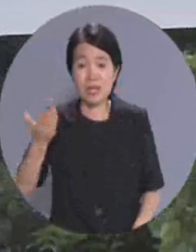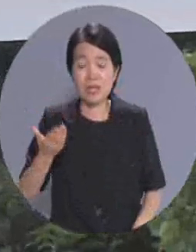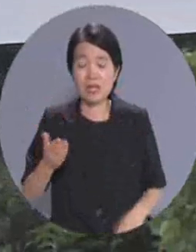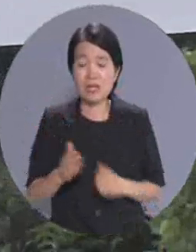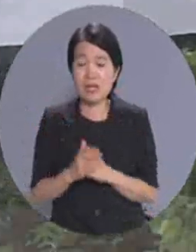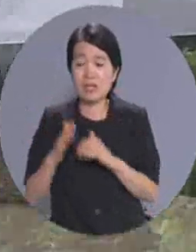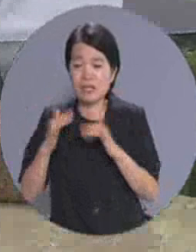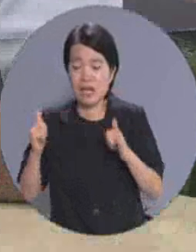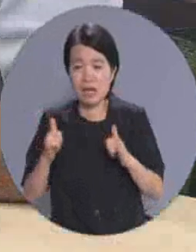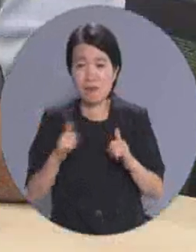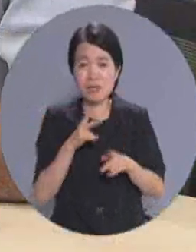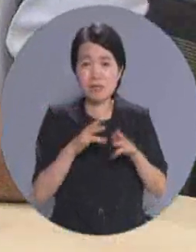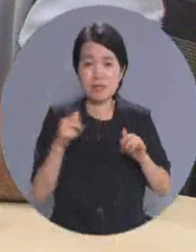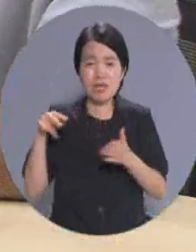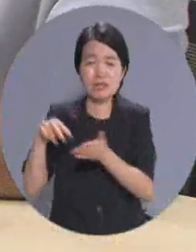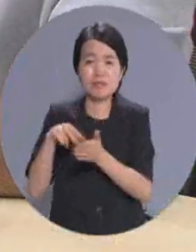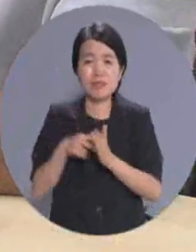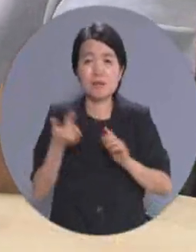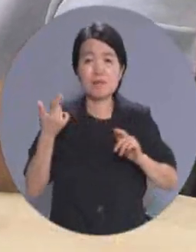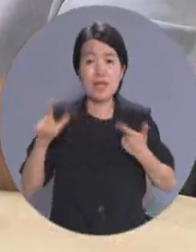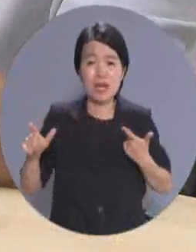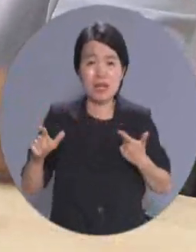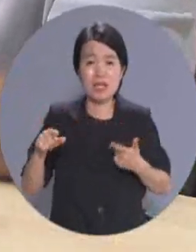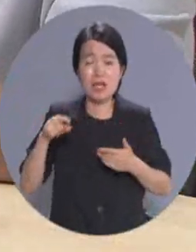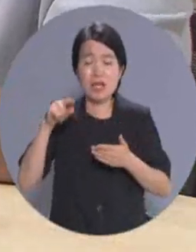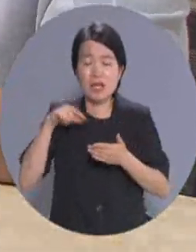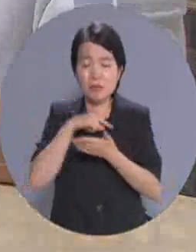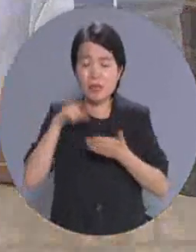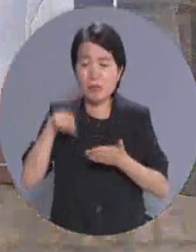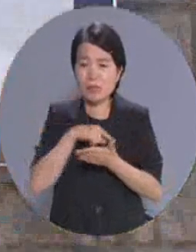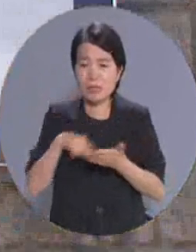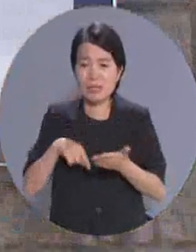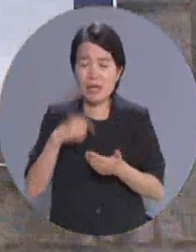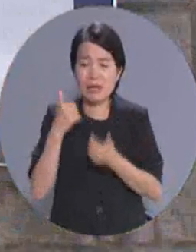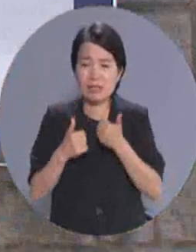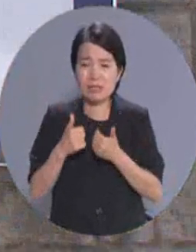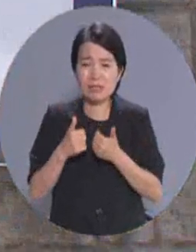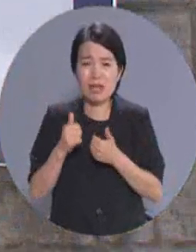사업자의 주장이 팽팽히 엇갈리면서 피해 보상을 둘러싼